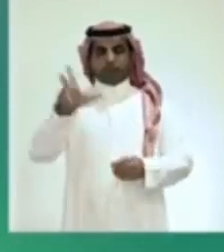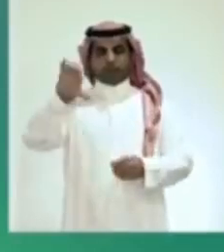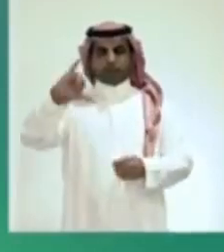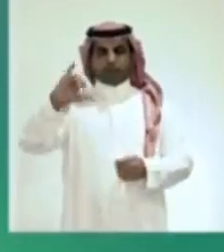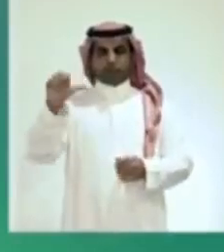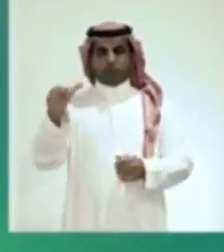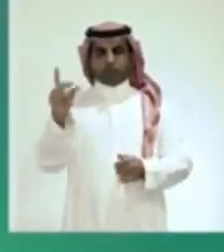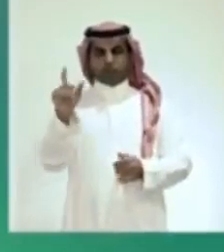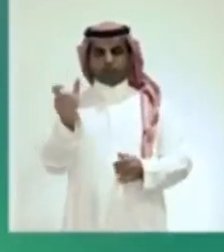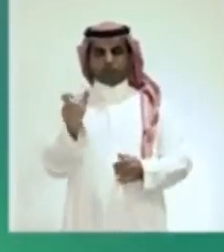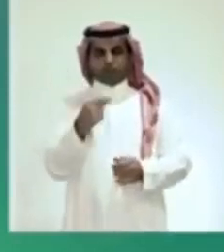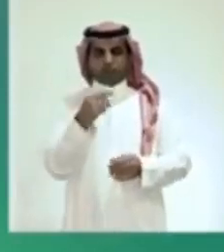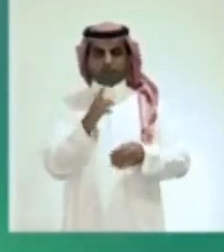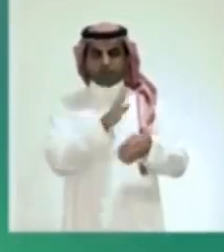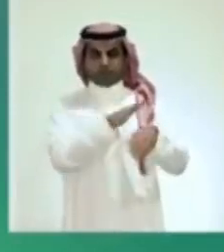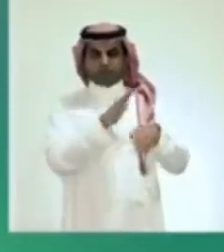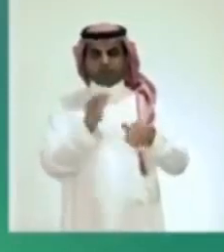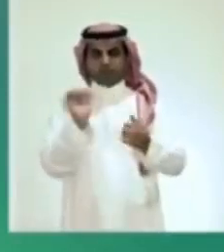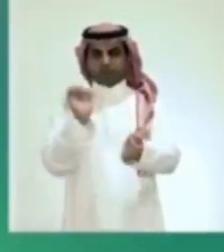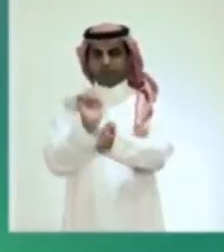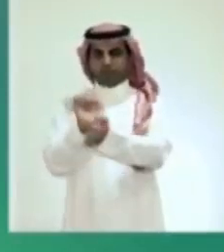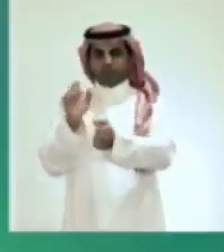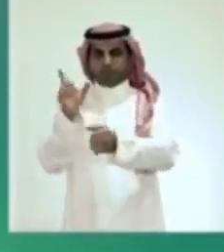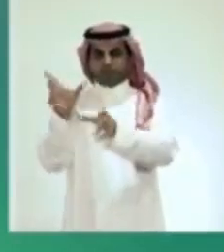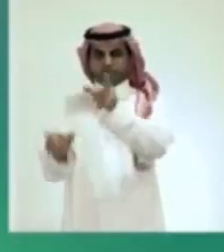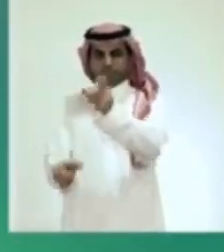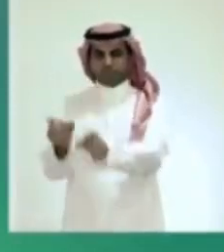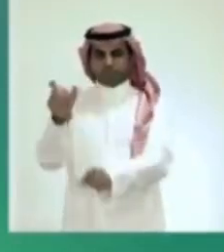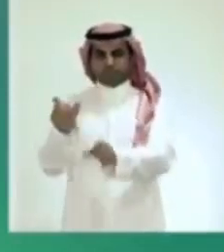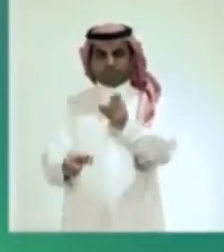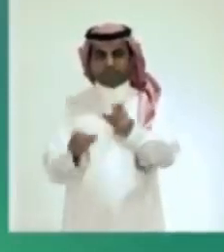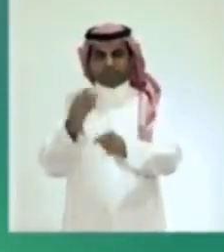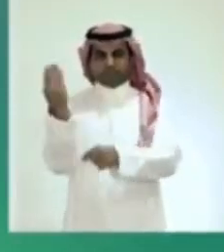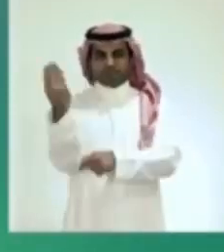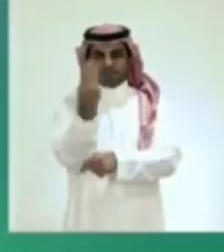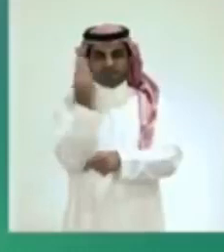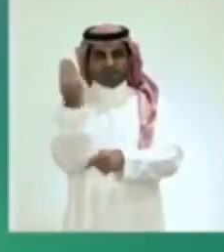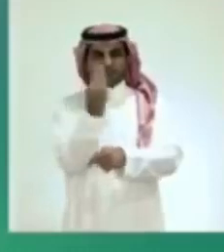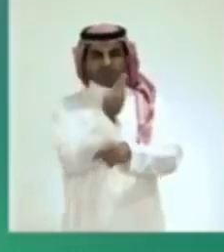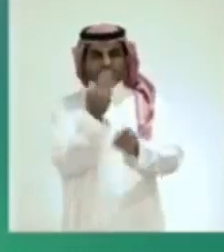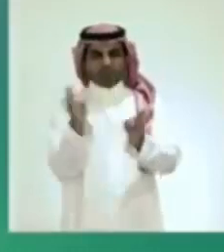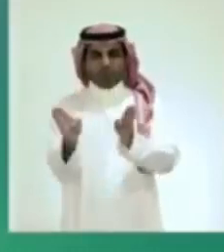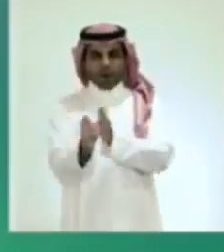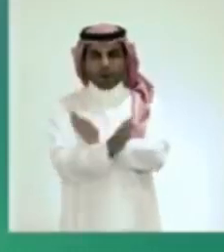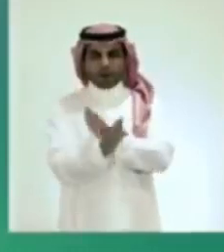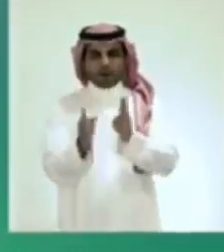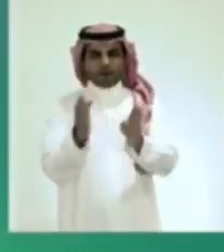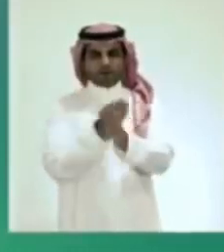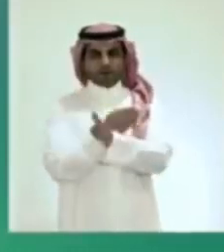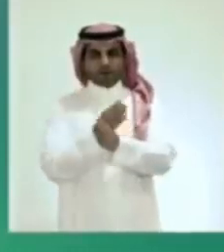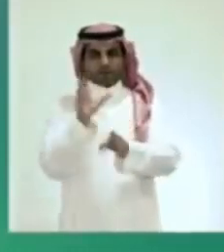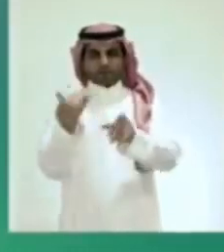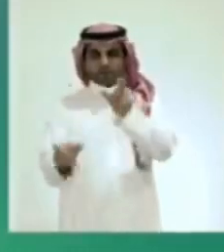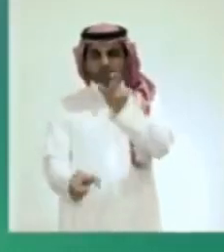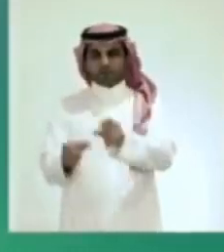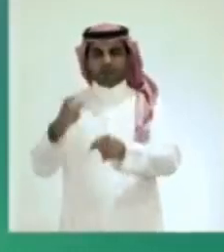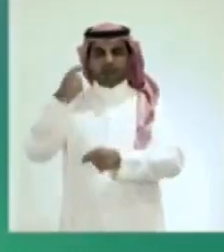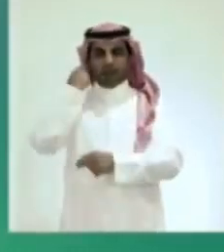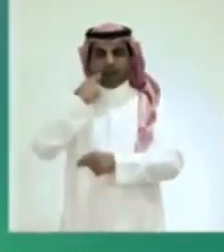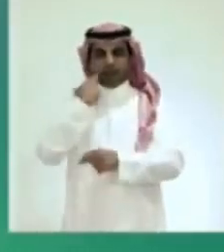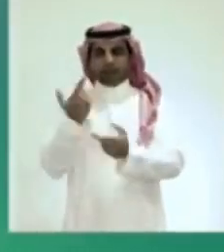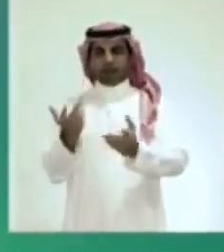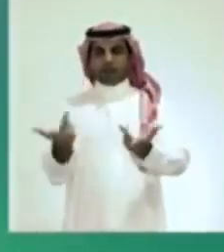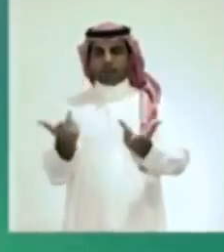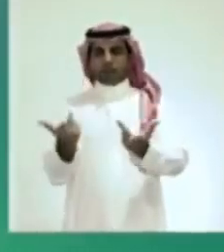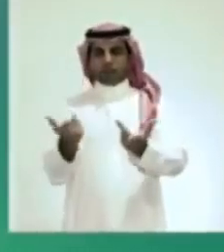يسأل: ضبطتم مؤخرا العديد ممن ظهروا بمقاطع فيديو أو صوتي مخالفا للتعليمات مثل جلب حلاقين أو